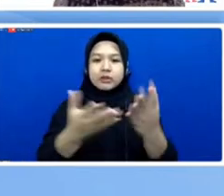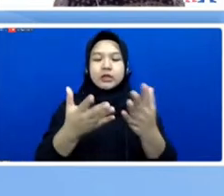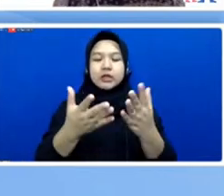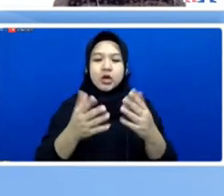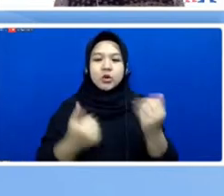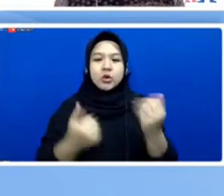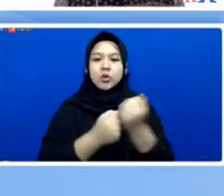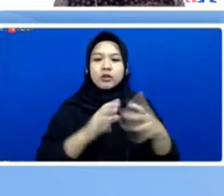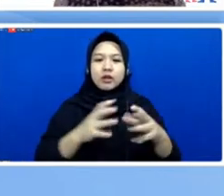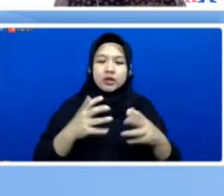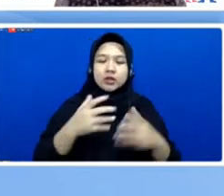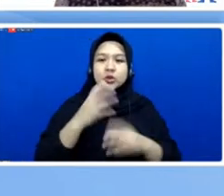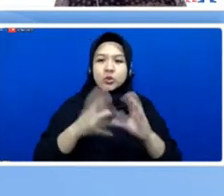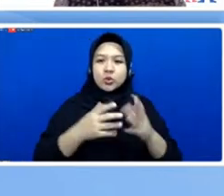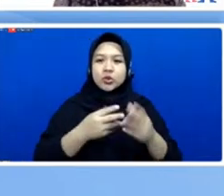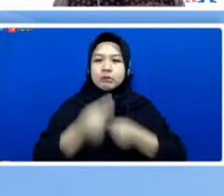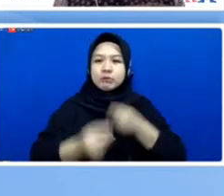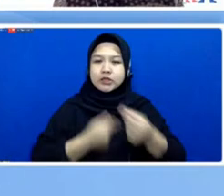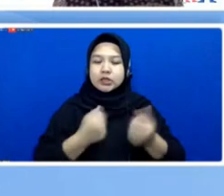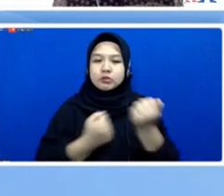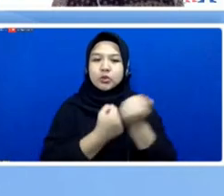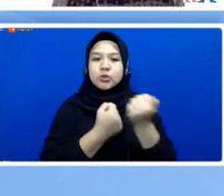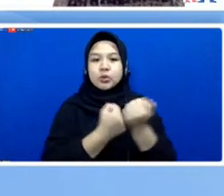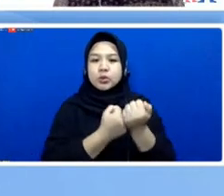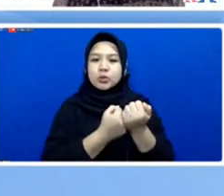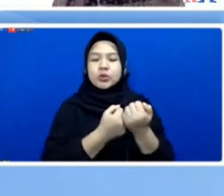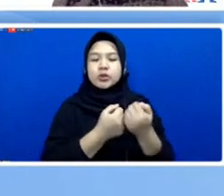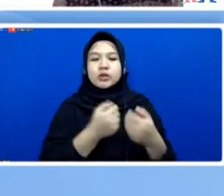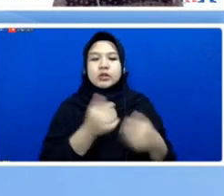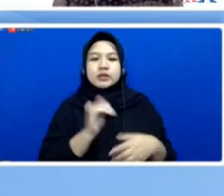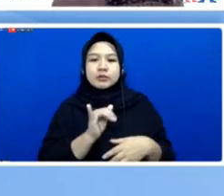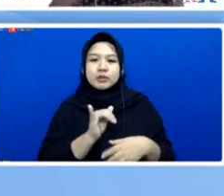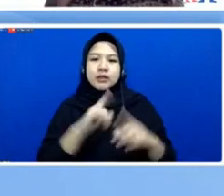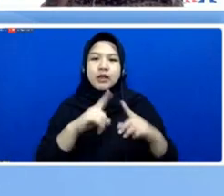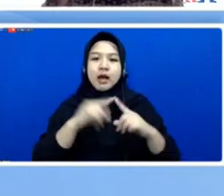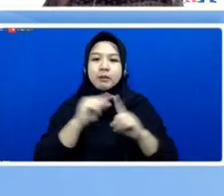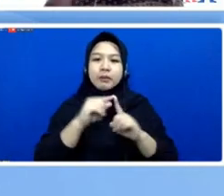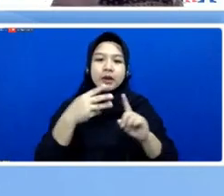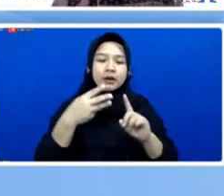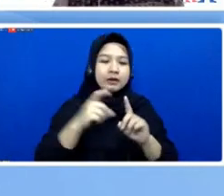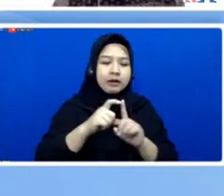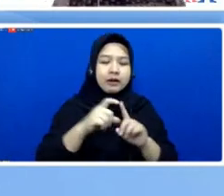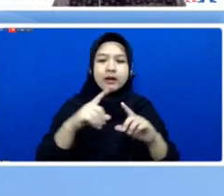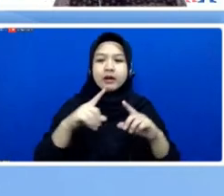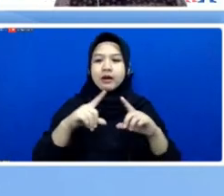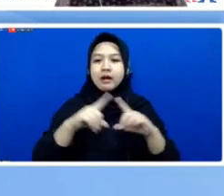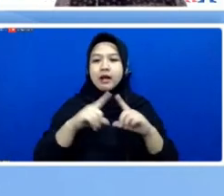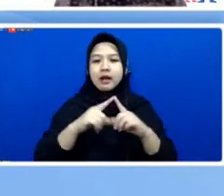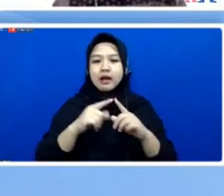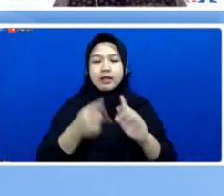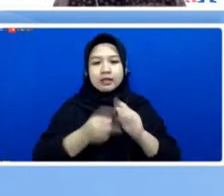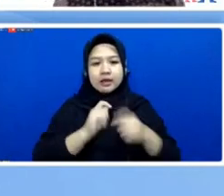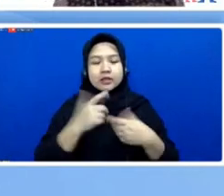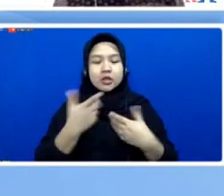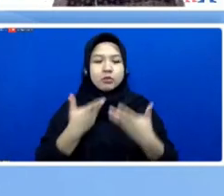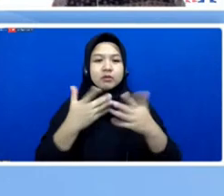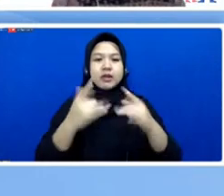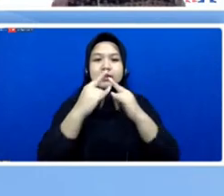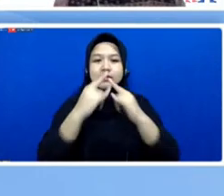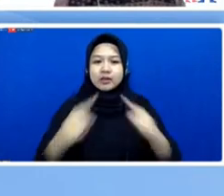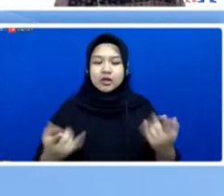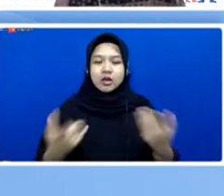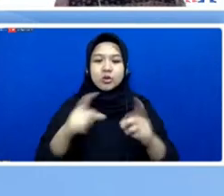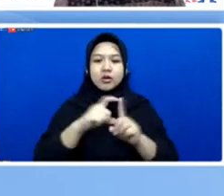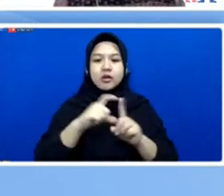bagaimana dunia bisnis memberikan dukungan in-kind kayak seperti APD, kemudian alat tes, dan juga penyediaan shelter dan data.